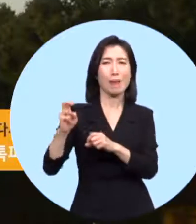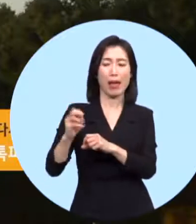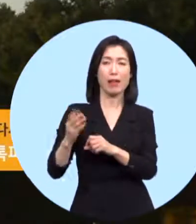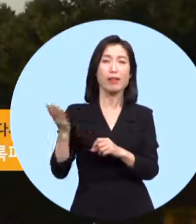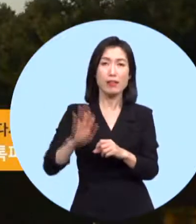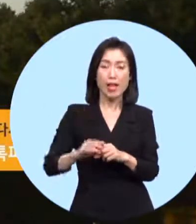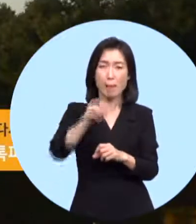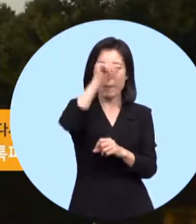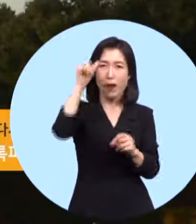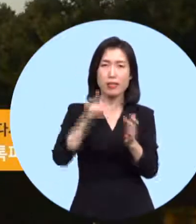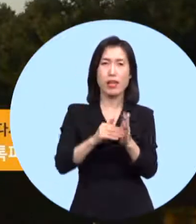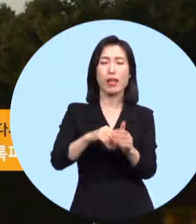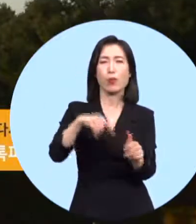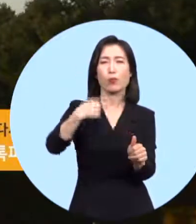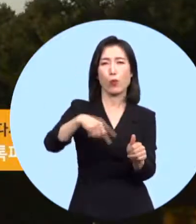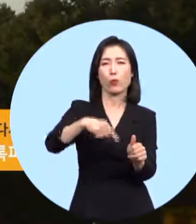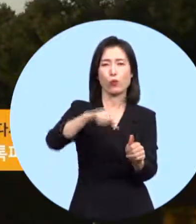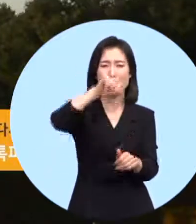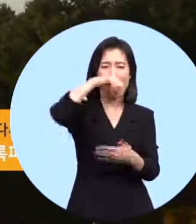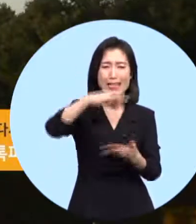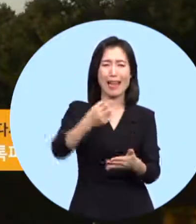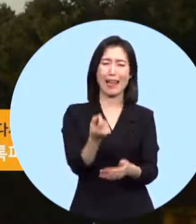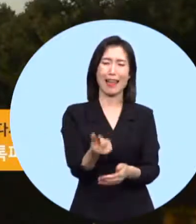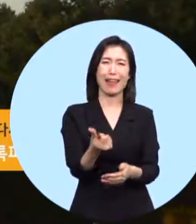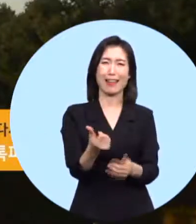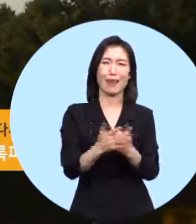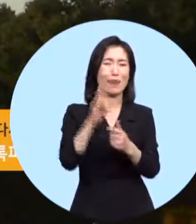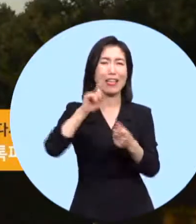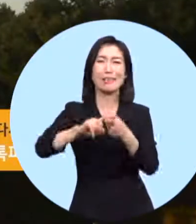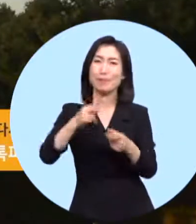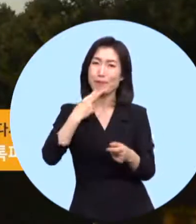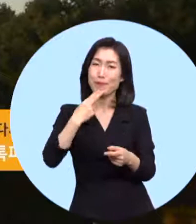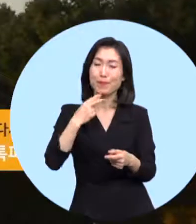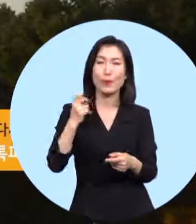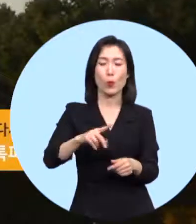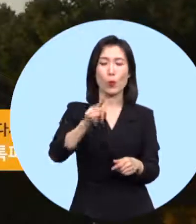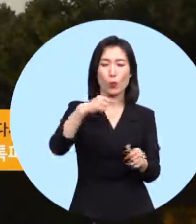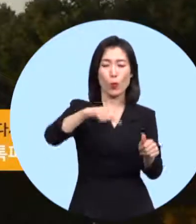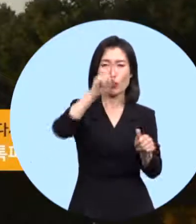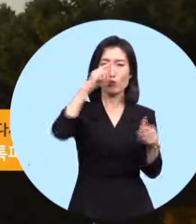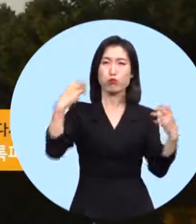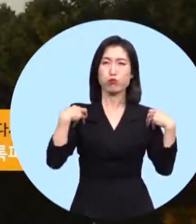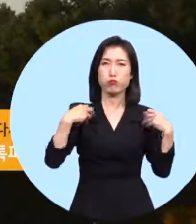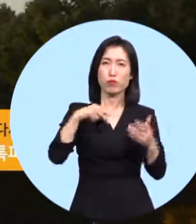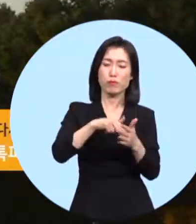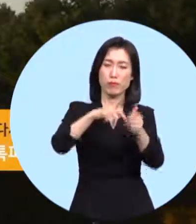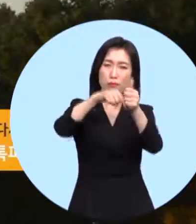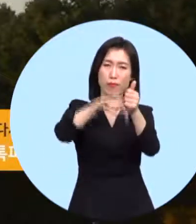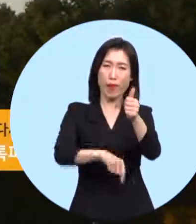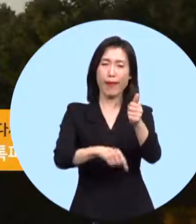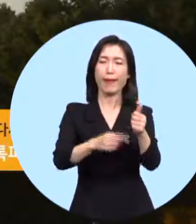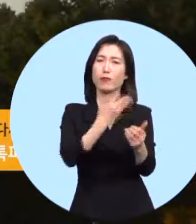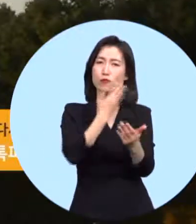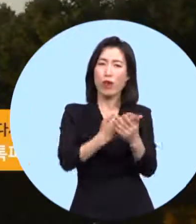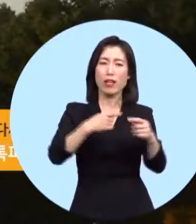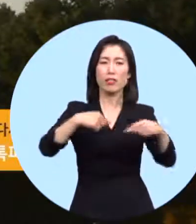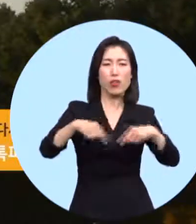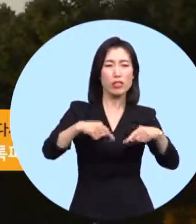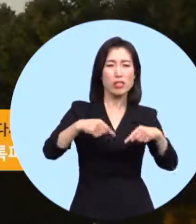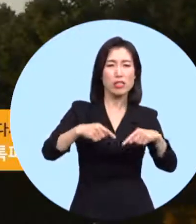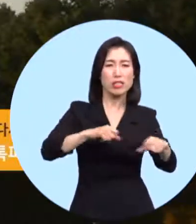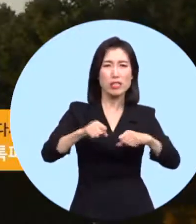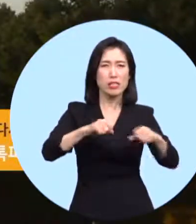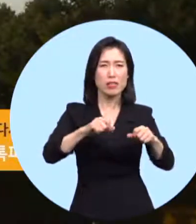관련 예산 비중이 너무 낮고 그리고 교육부에서 주요 정책